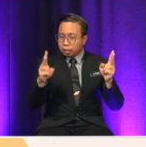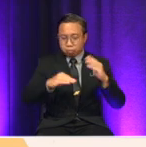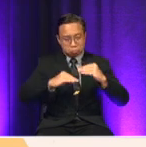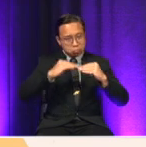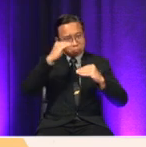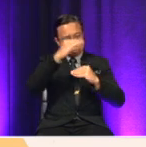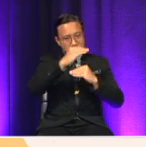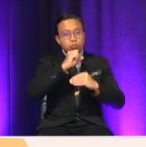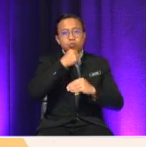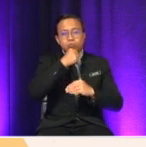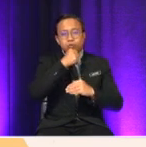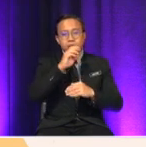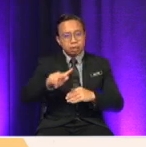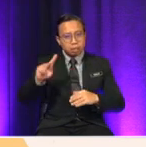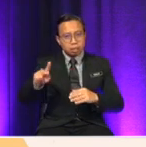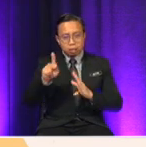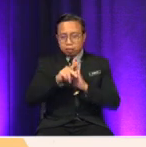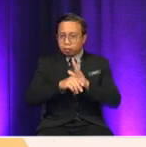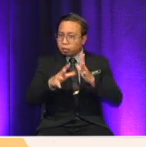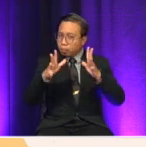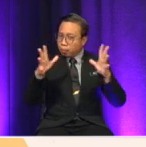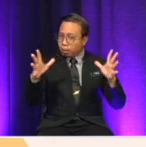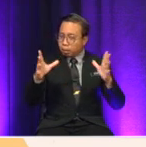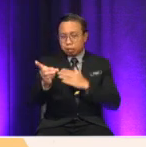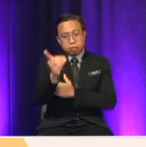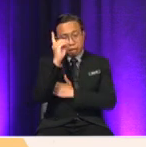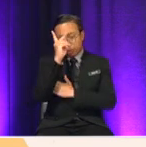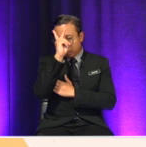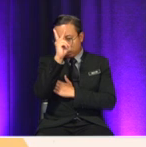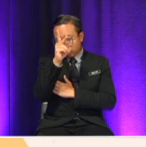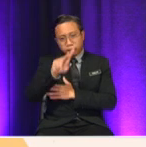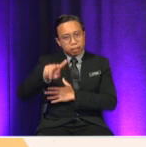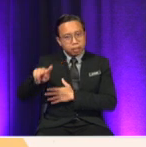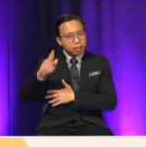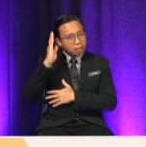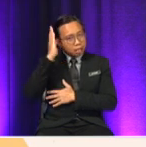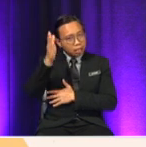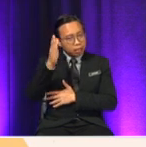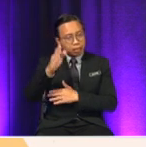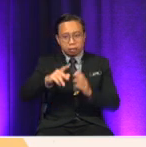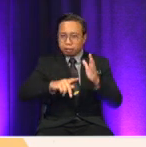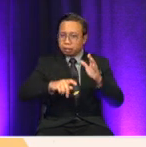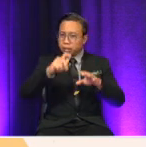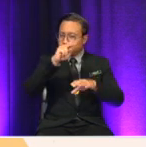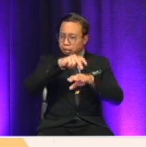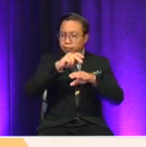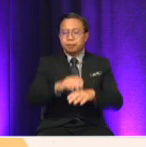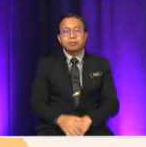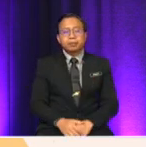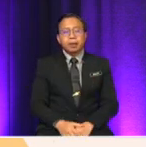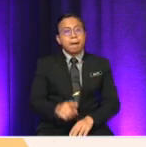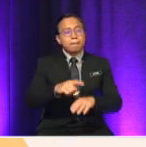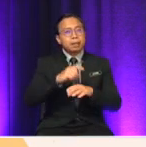itu, perkembangan estetika dan juga daya kreatif kanak-kanak itu juga turut meningkat. Misalnya,